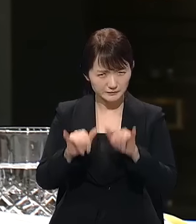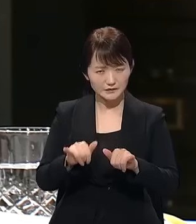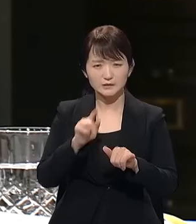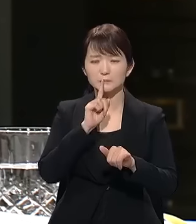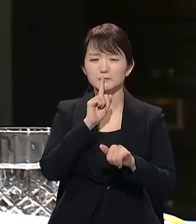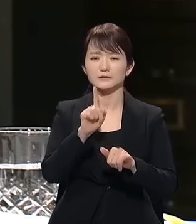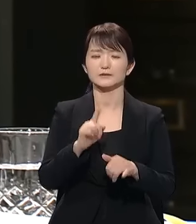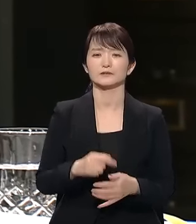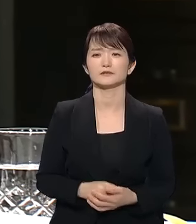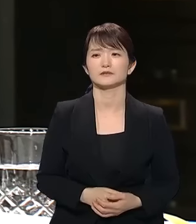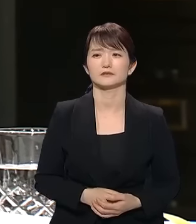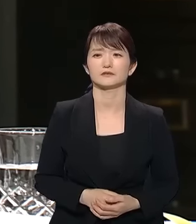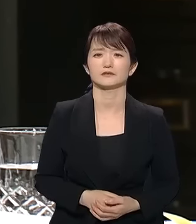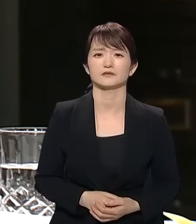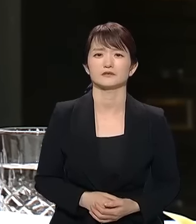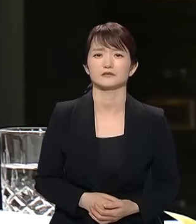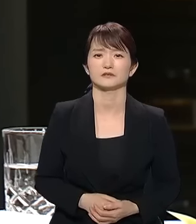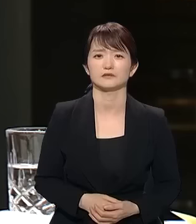말씀드리는데